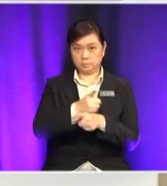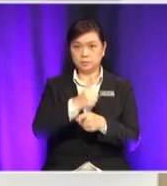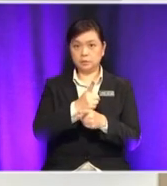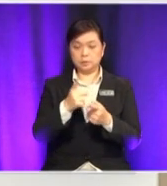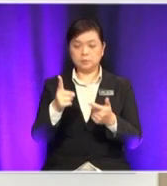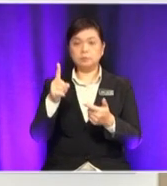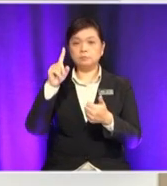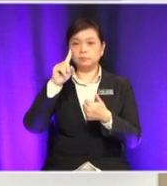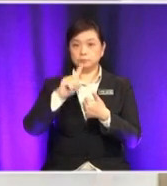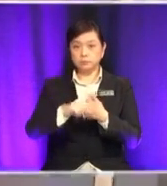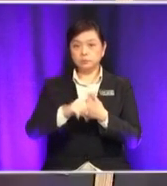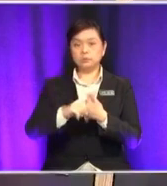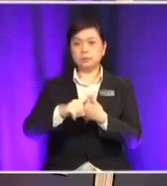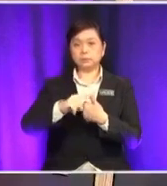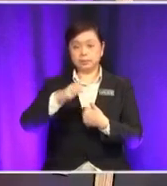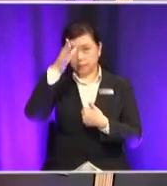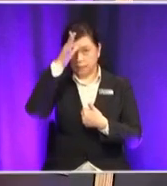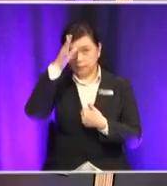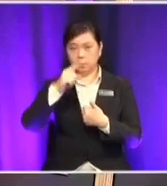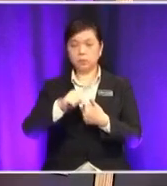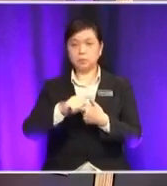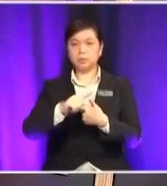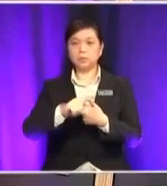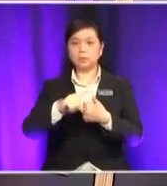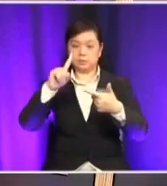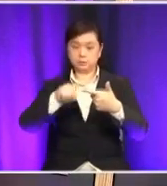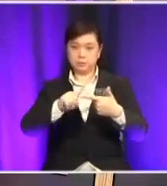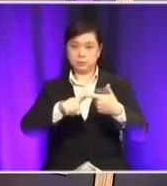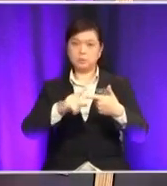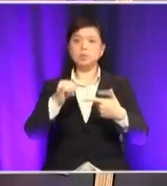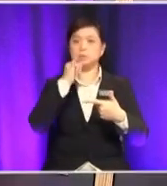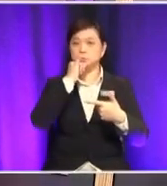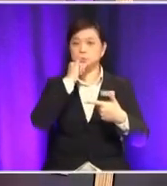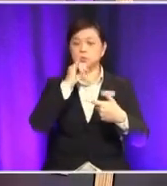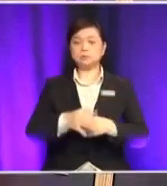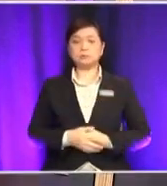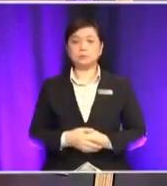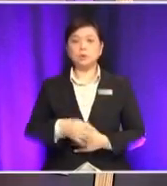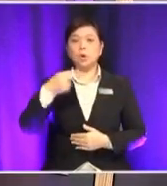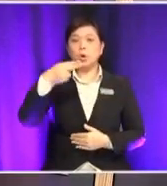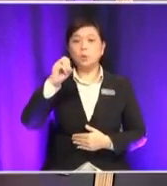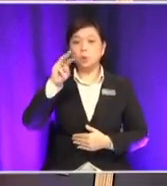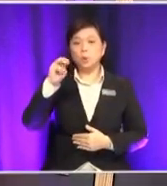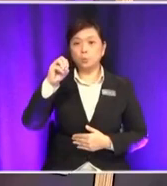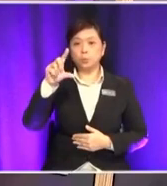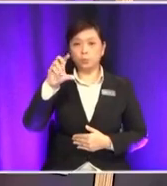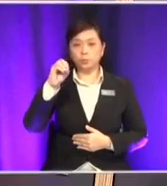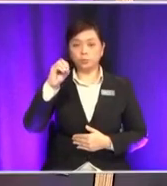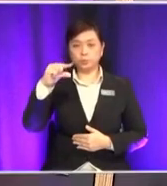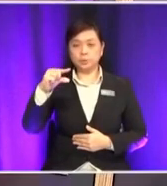How to say kita tak menekankan sangat tetapi di meiosis homolog ini sangat-sangat penting ya murid-murid oke